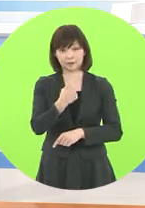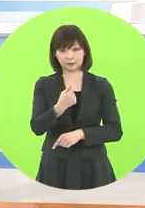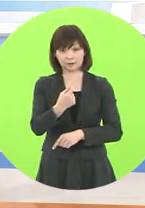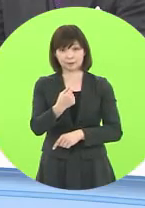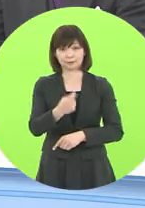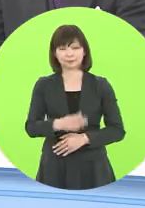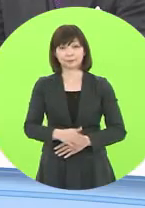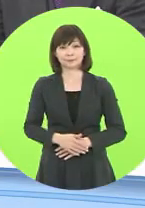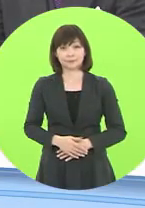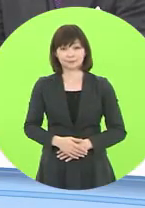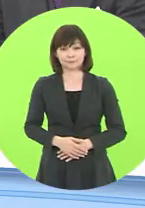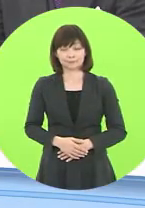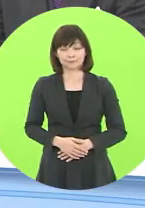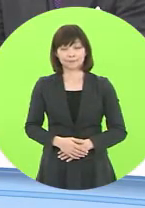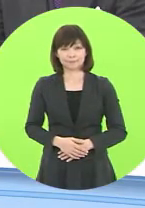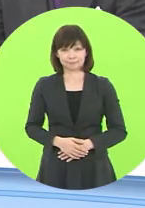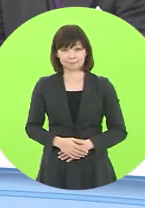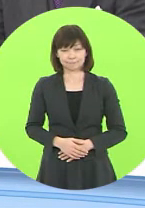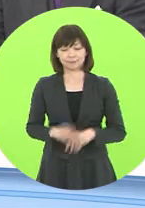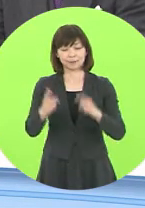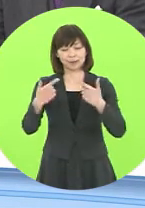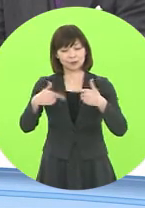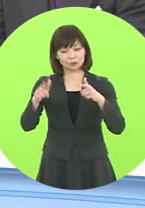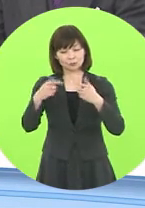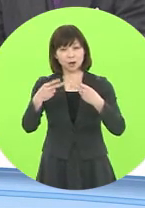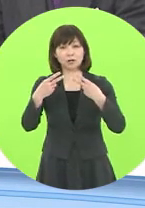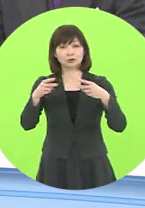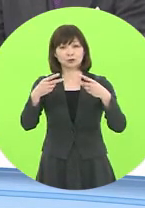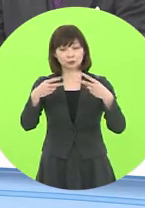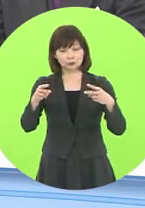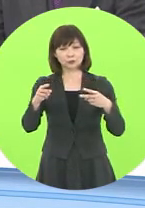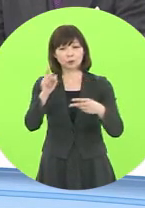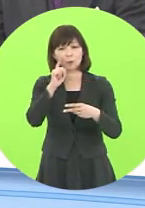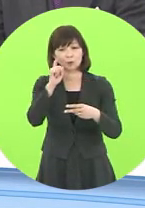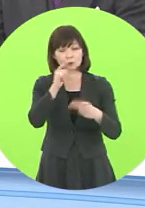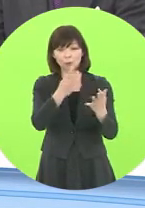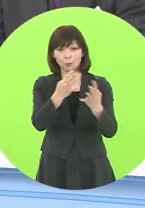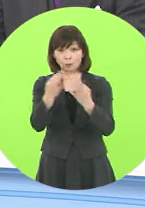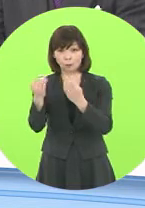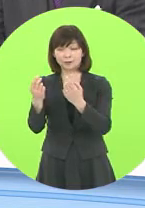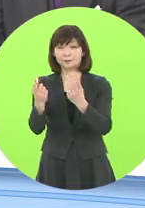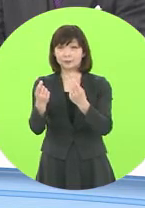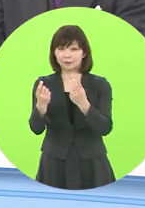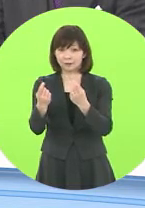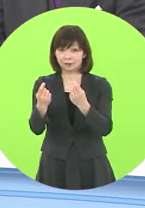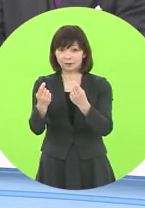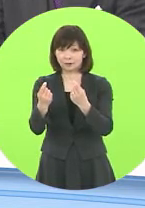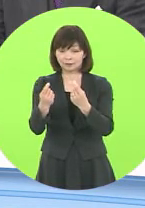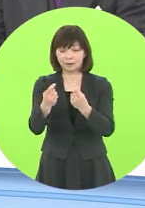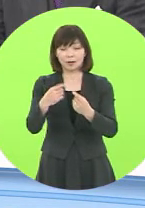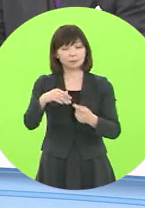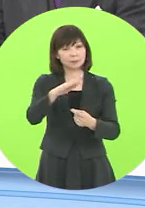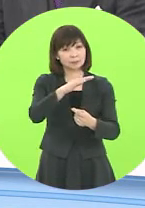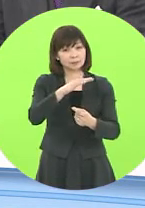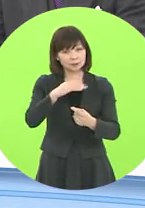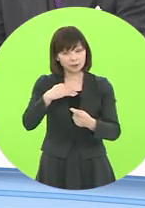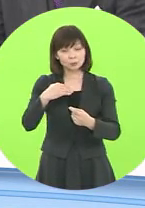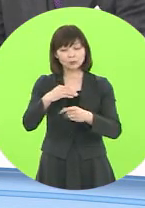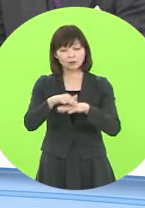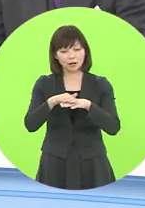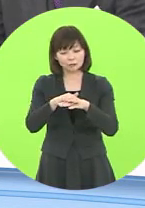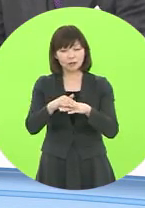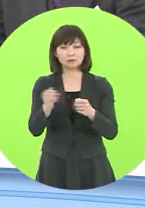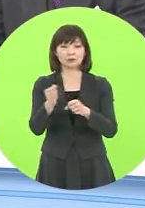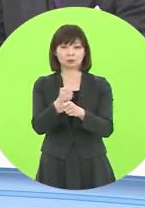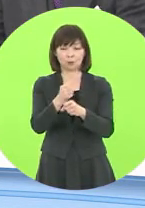思います。 はい、連日ニュースでも大きく取り上げられましたよね。県民にとって重要な事業ですから、